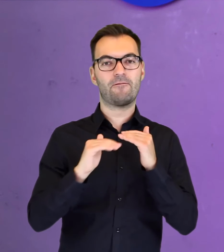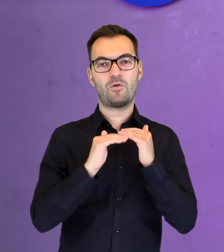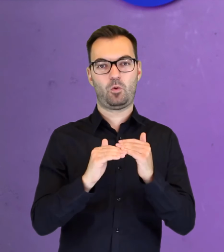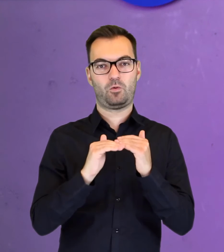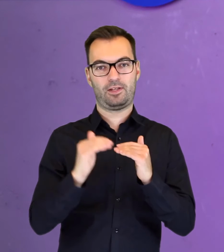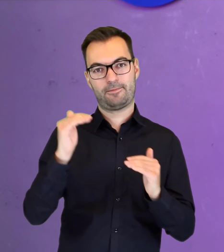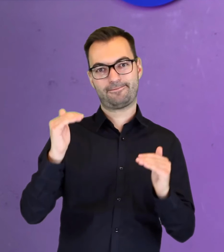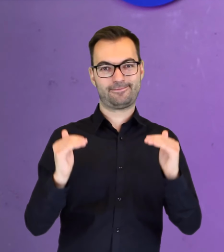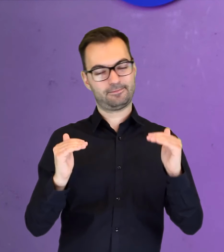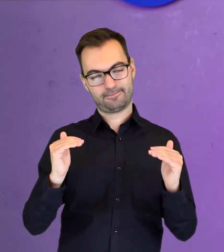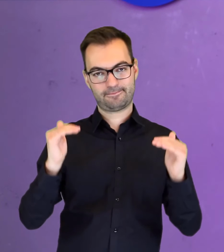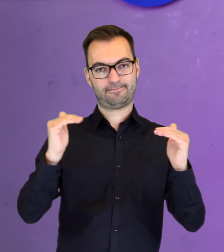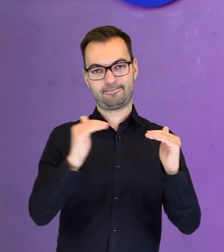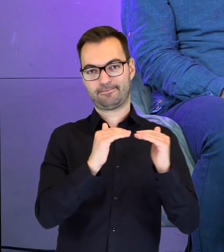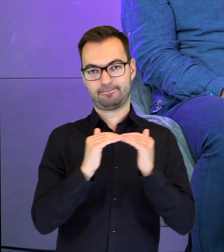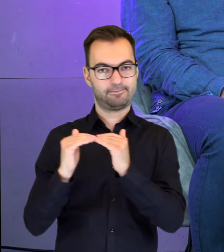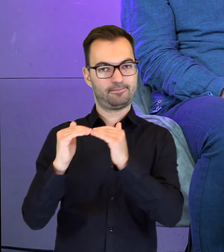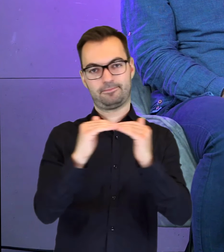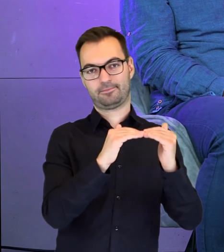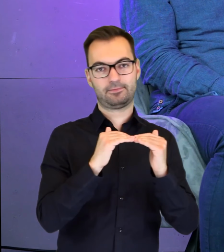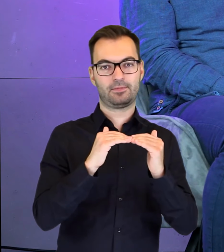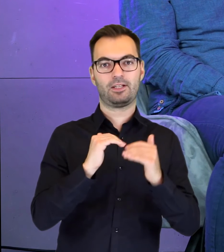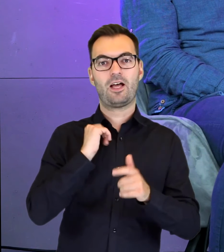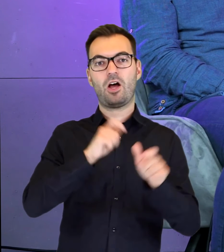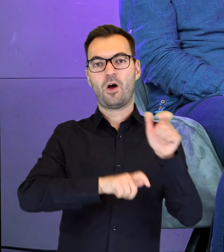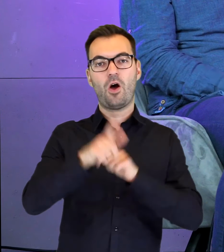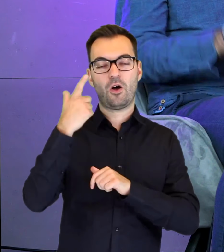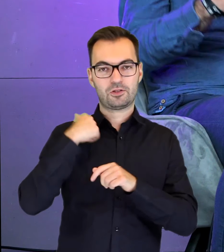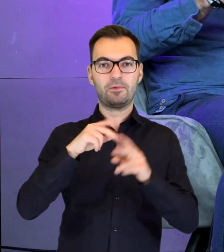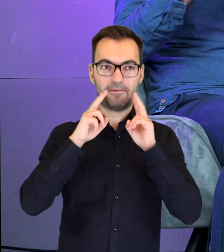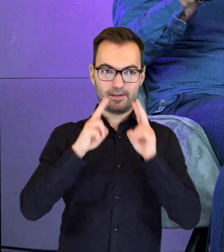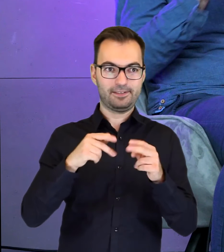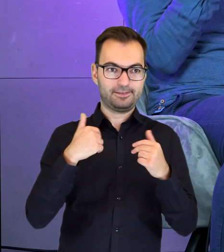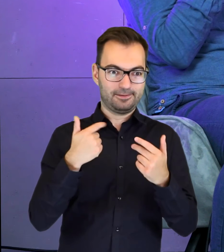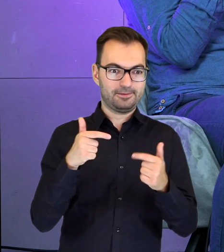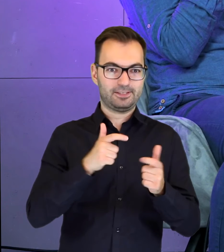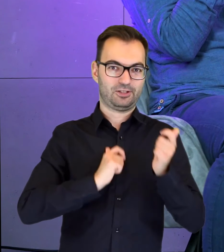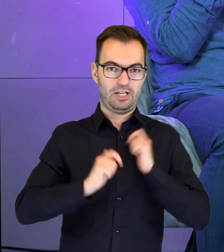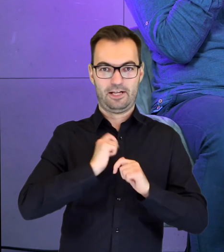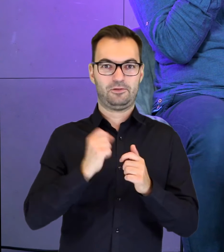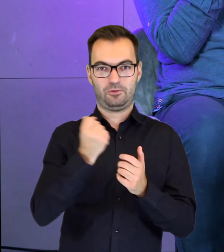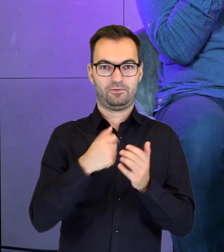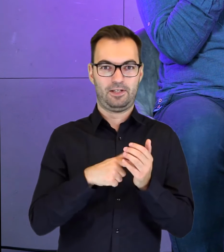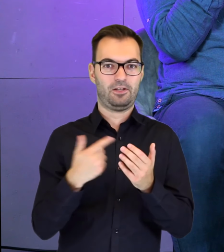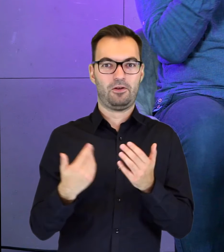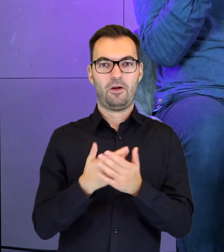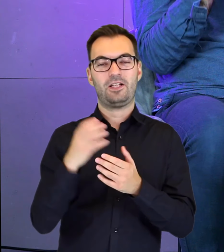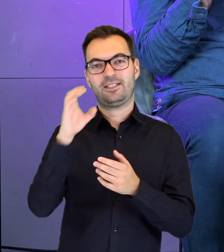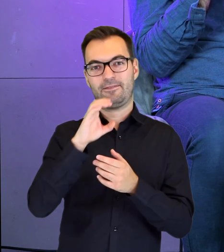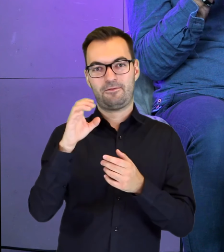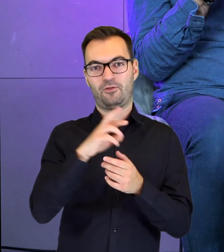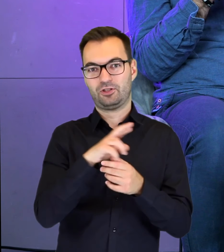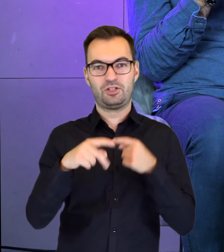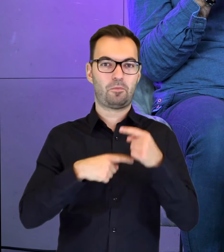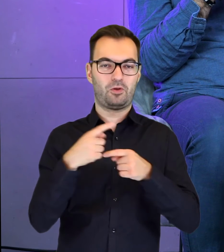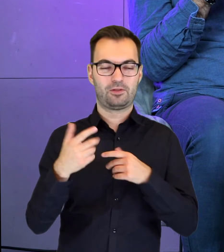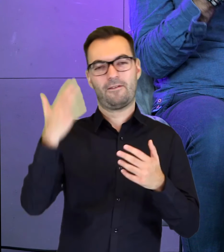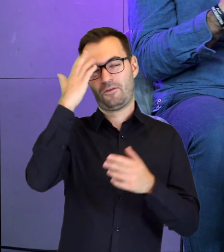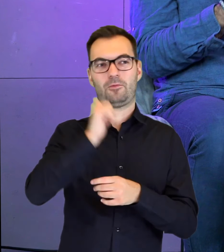czytników ekranu była na poprawnym poziomie żeby wyrównać ten poziom i żeby te osoby